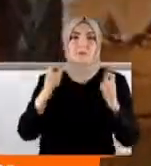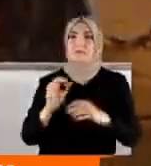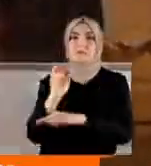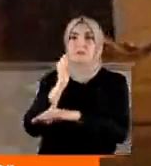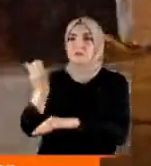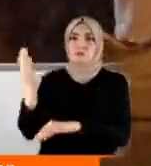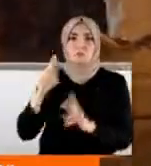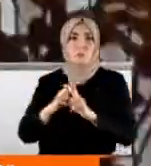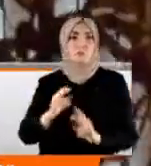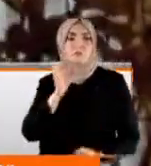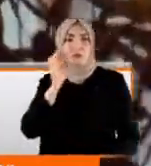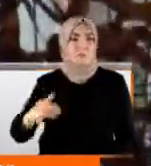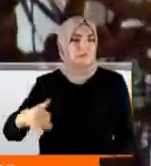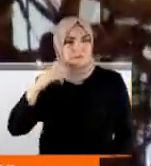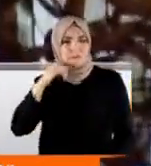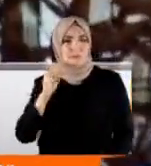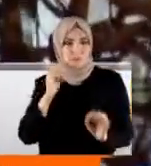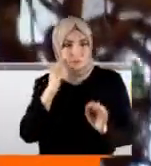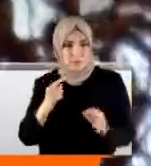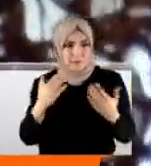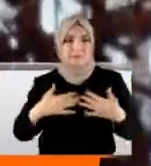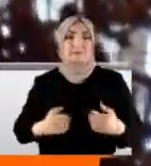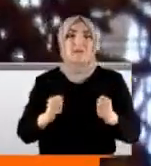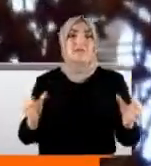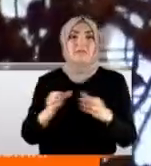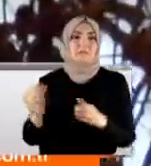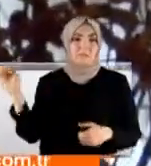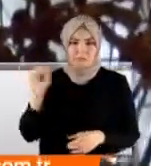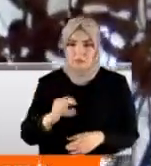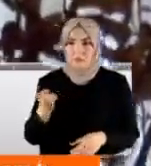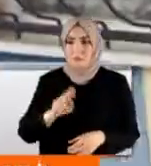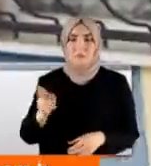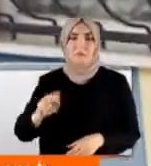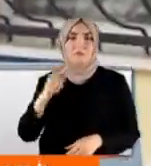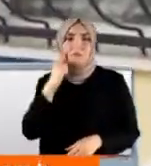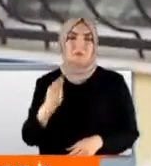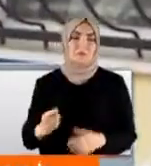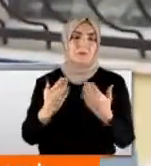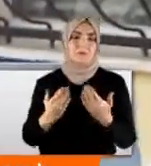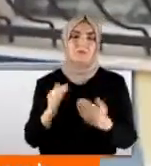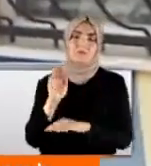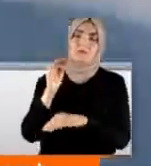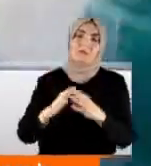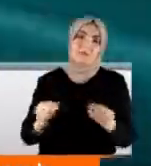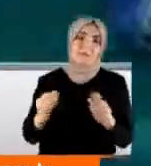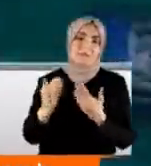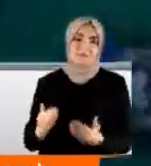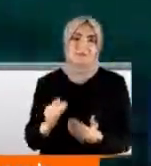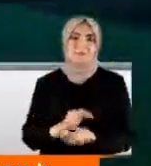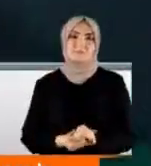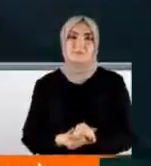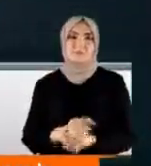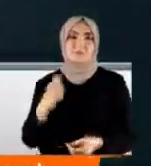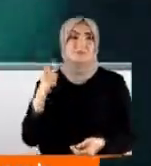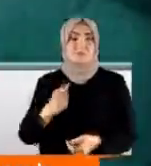yerine gelen sağlık ekipleri Aksu ve Sivil çiftinin cansız bedenleriyle karşılaştı. Evet, hayatını kaybetmişler. Katil zanlısı